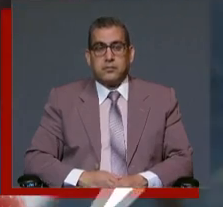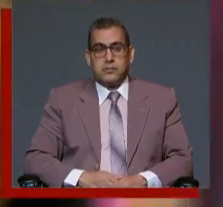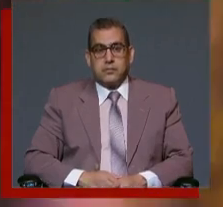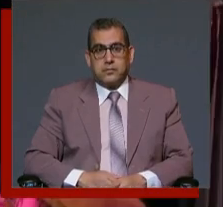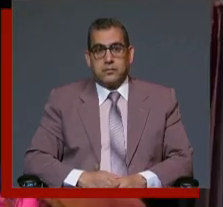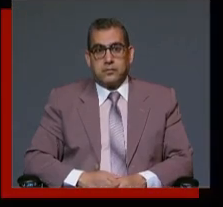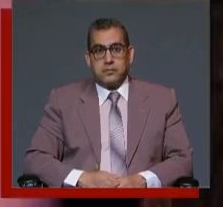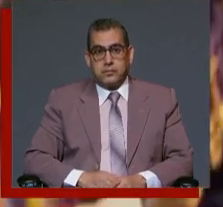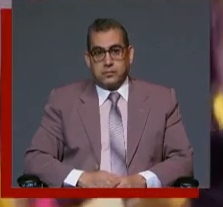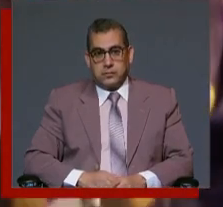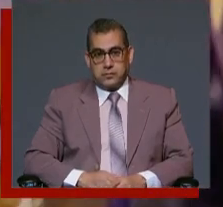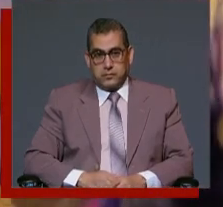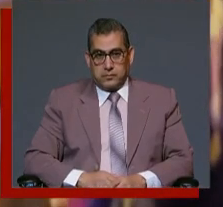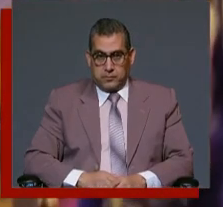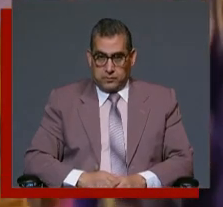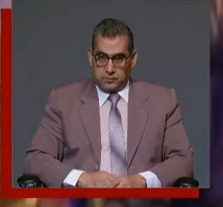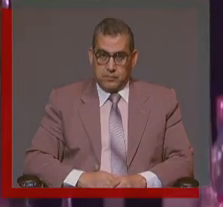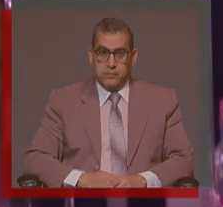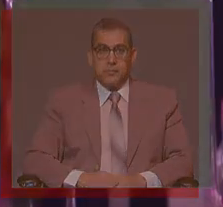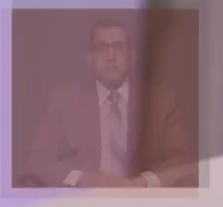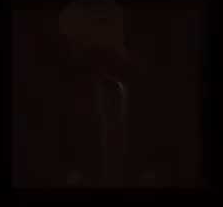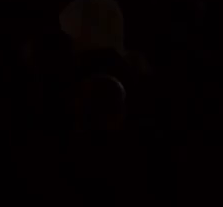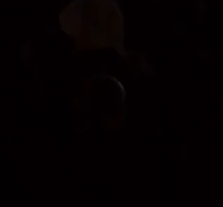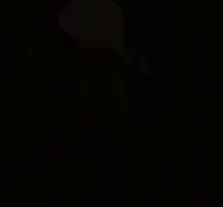الأفريقي للتنمية.